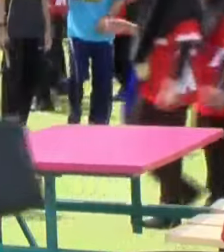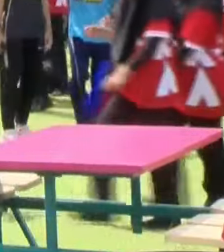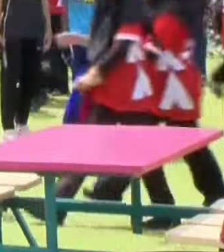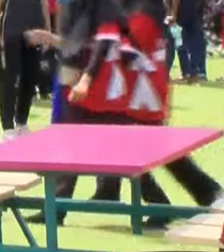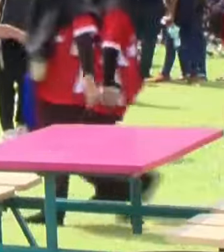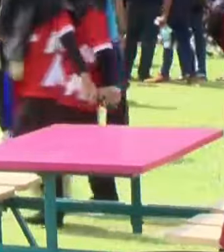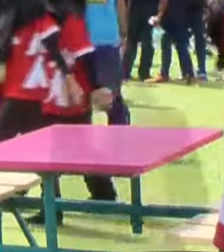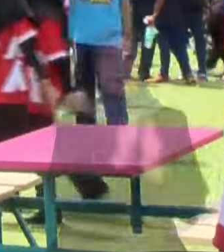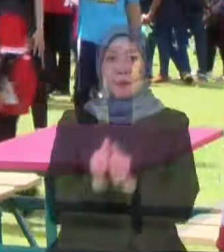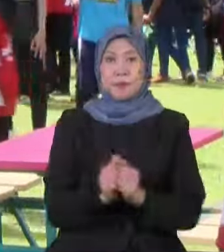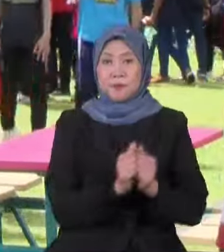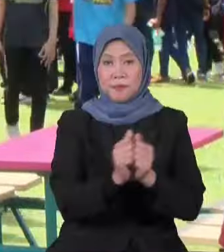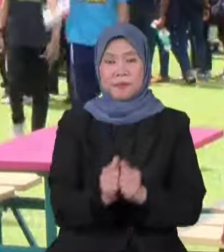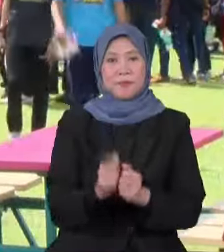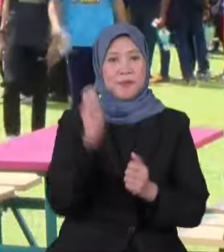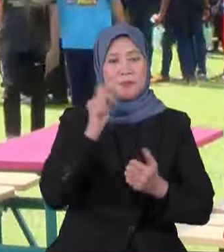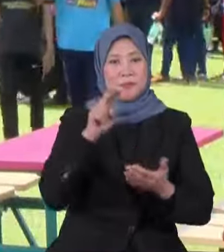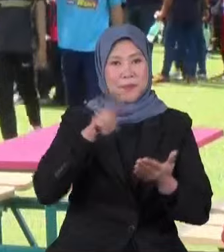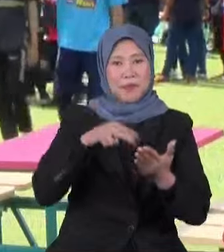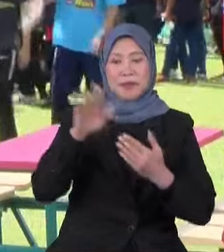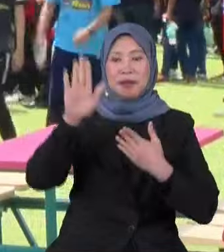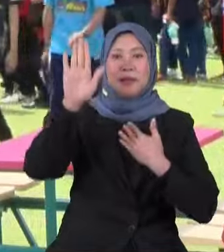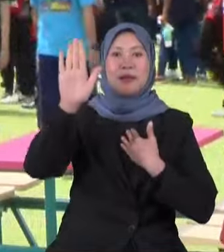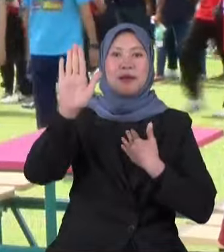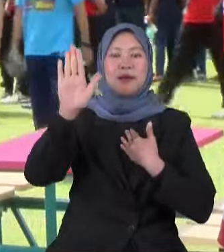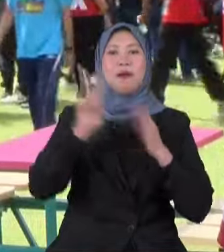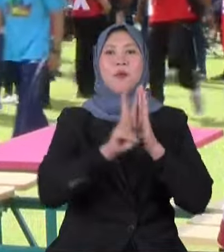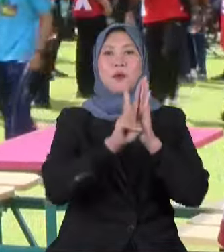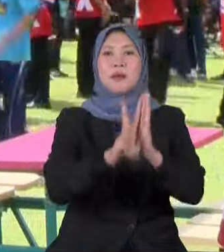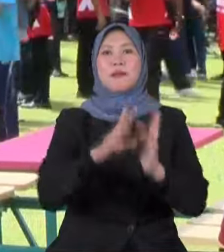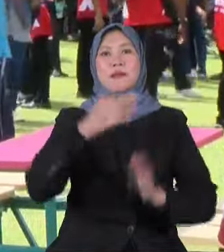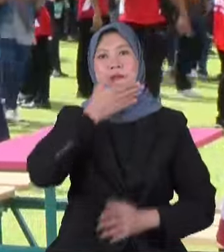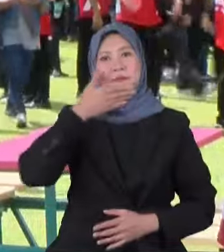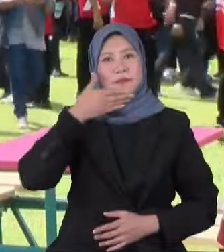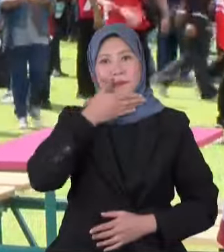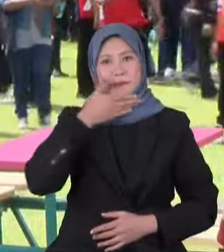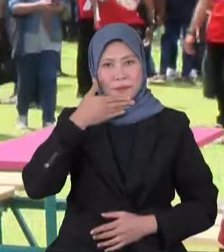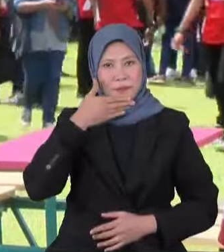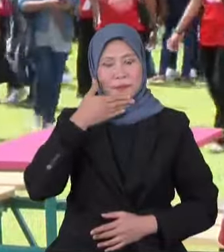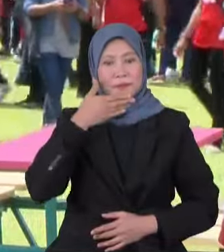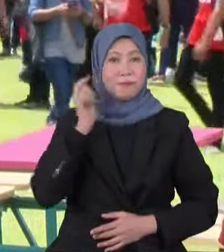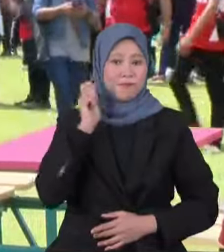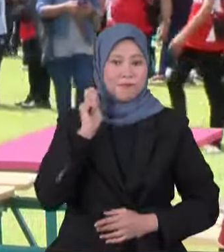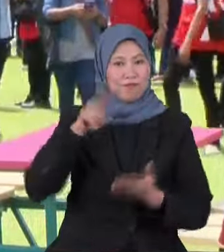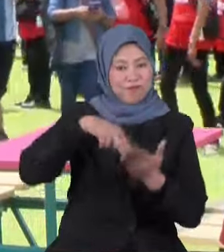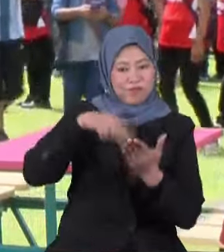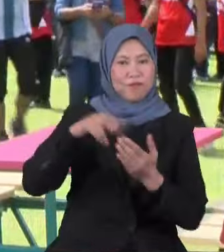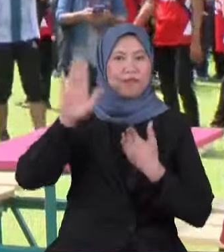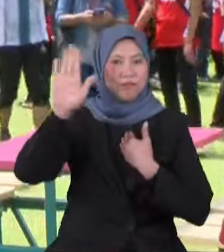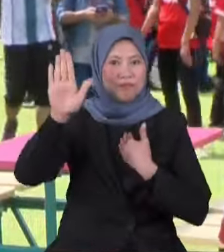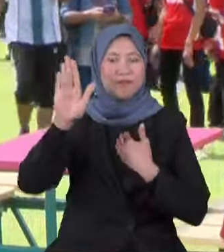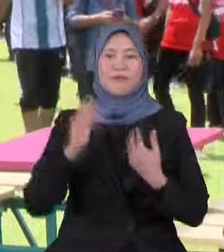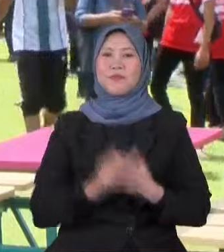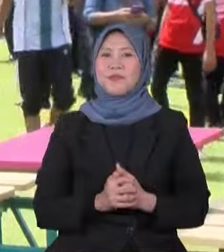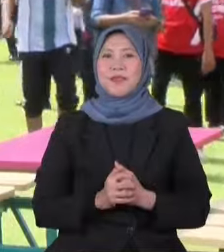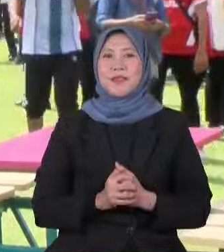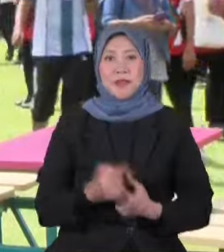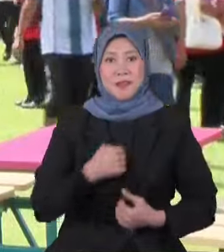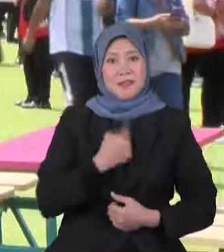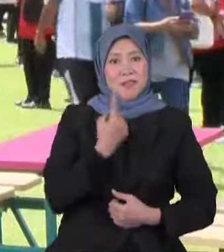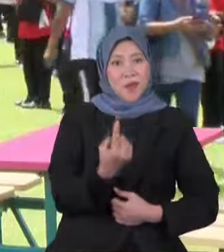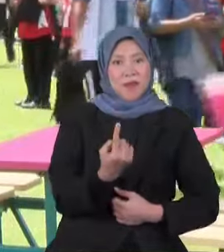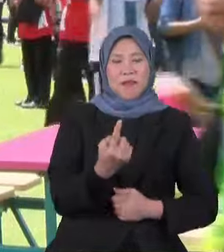Kita telah pun sama-sama menyaksikan bacaan ikrar daripada wakil belia kita, Saudara Encik Khairul Azman. Dan juga sekarang ini, saya tidak